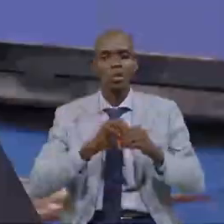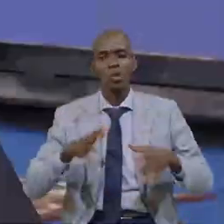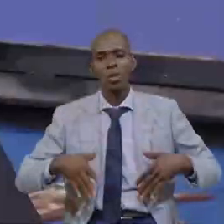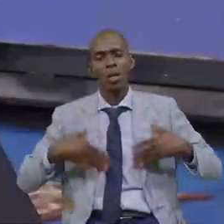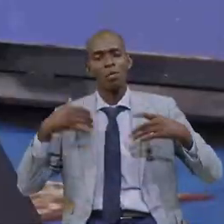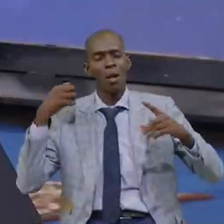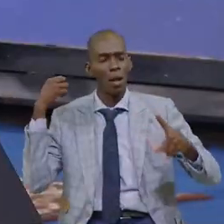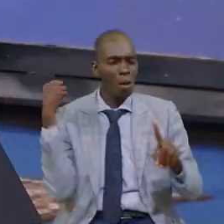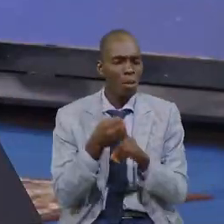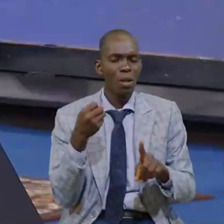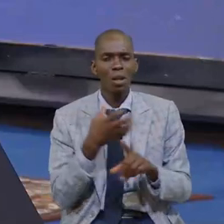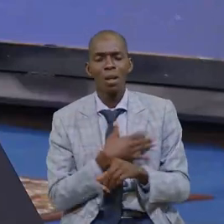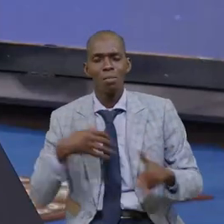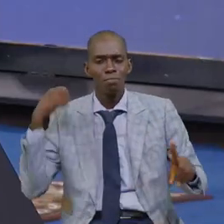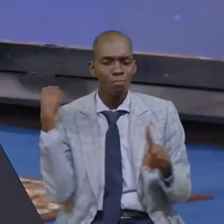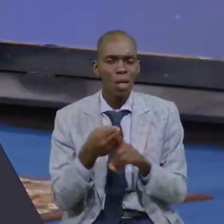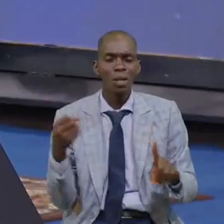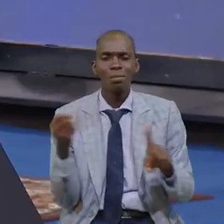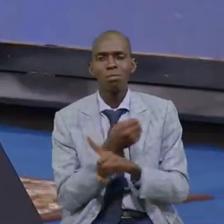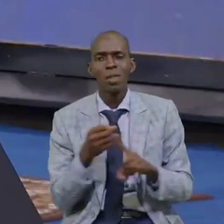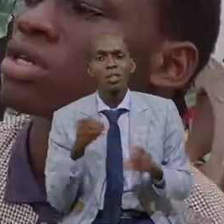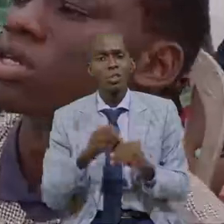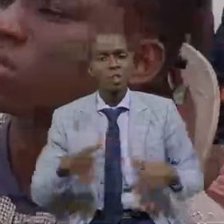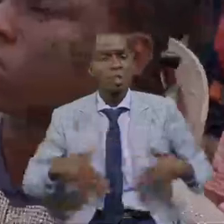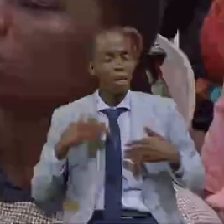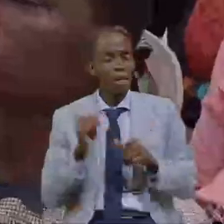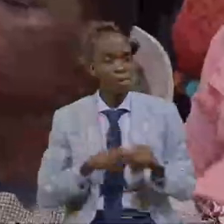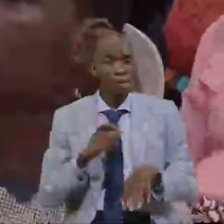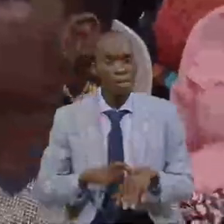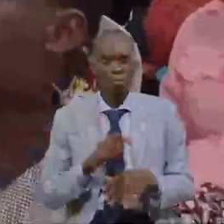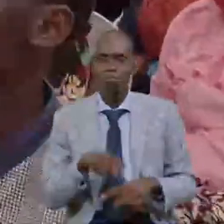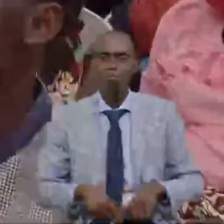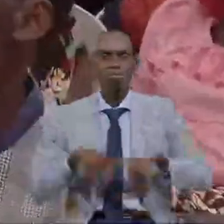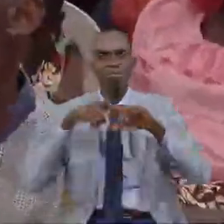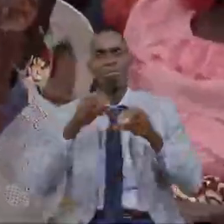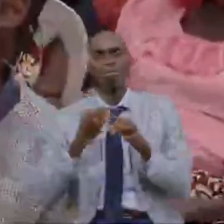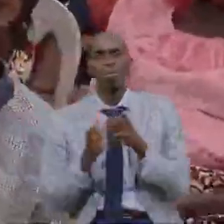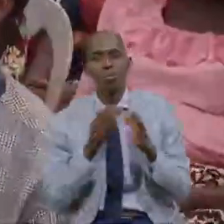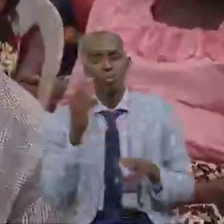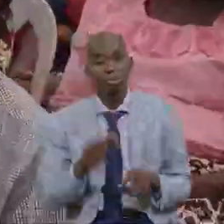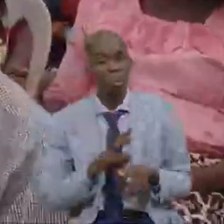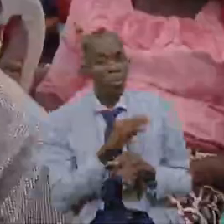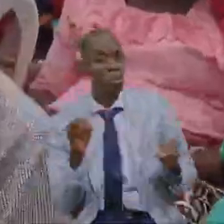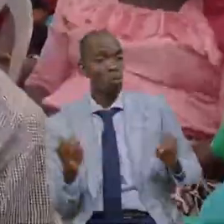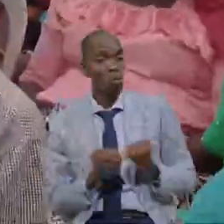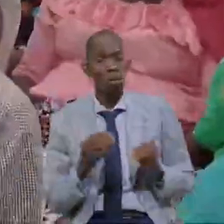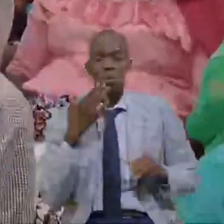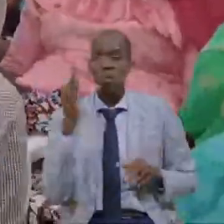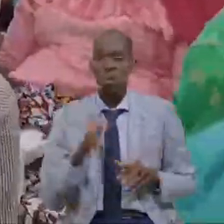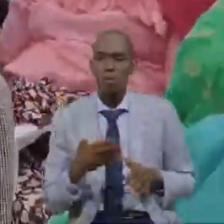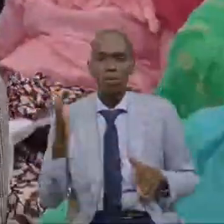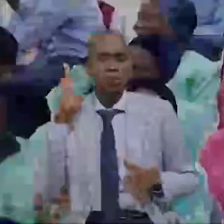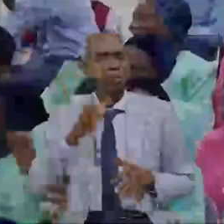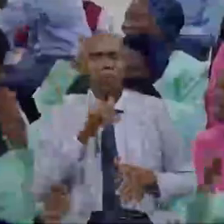accident, accident, chaque jour et chaque année ne va plus régner dans ta vie. Plus jamais, ils ne régneront